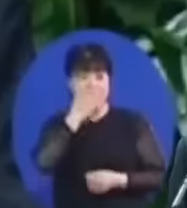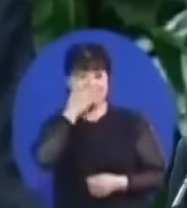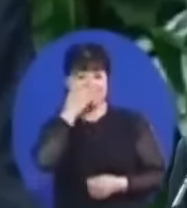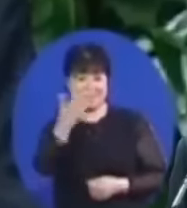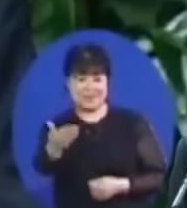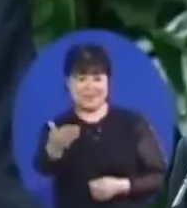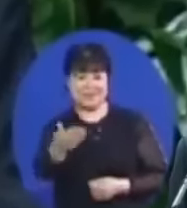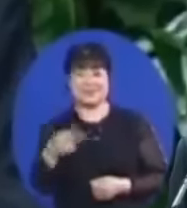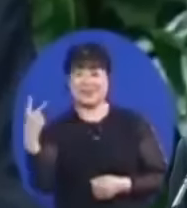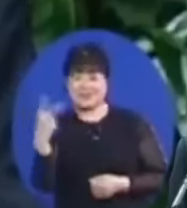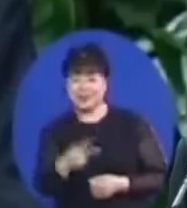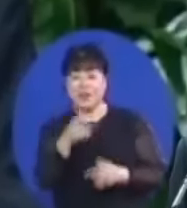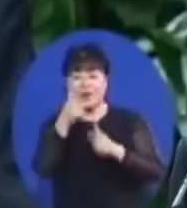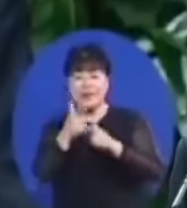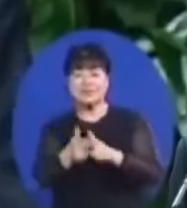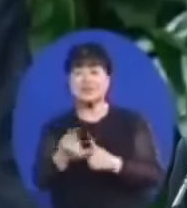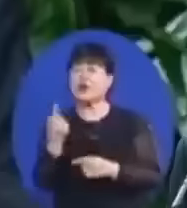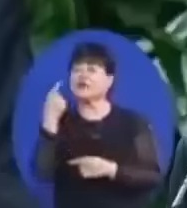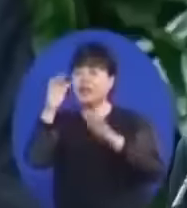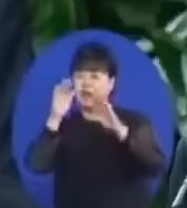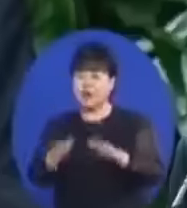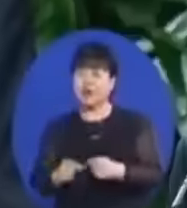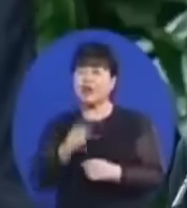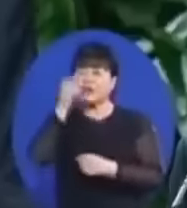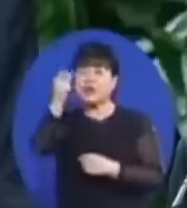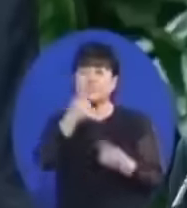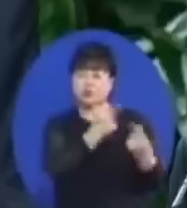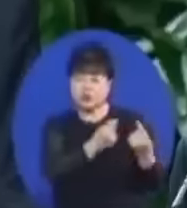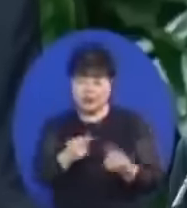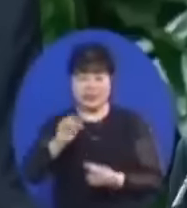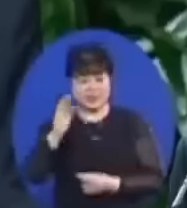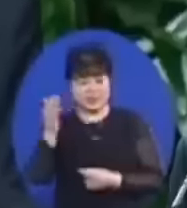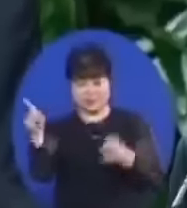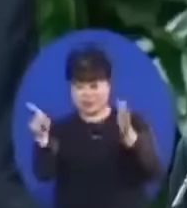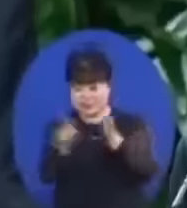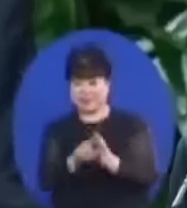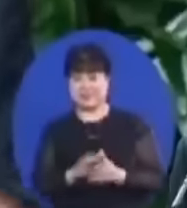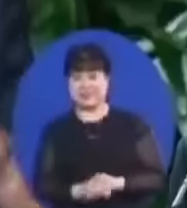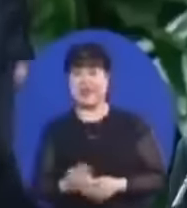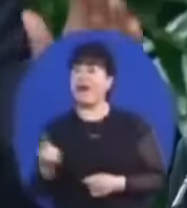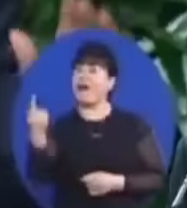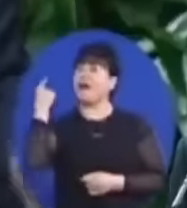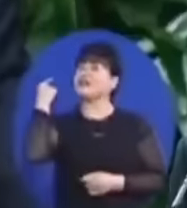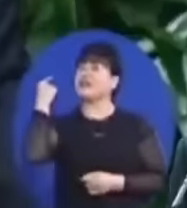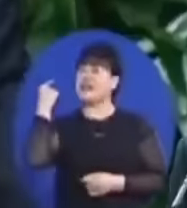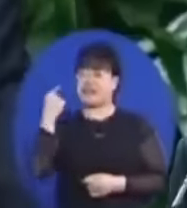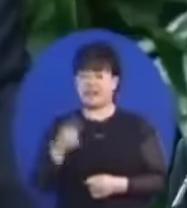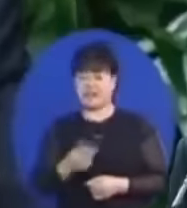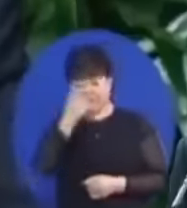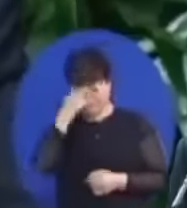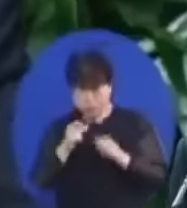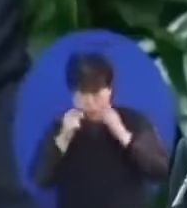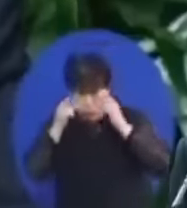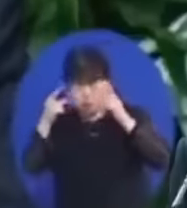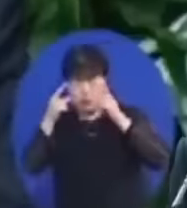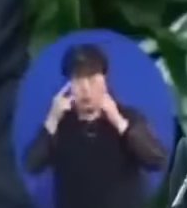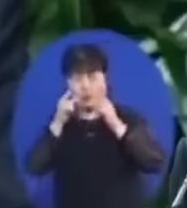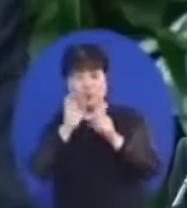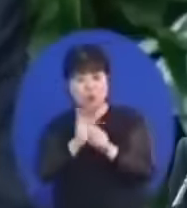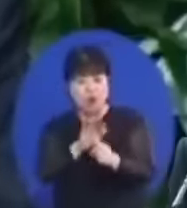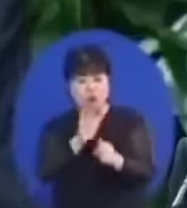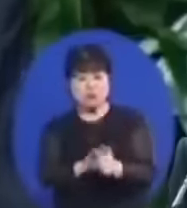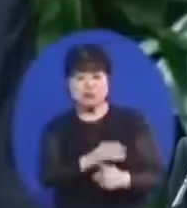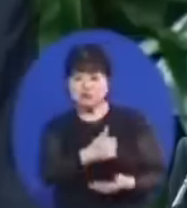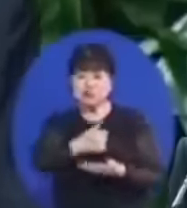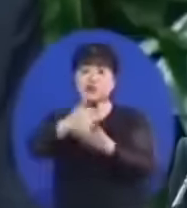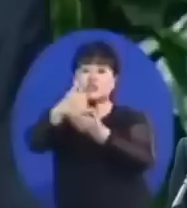것입니다. 그리고 예수님은 어제나 오늘이나 영원히 동일하십니다. 어제 바디미오의 눈을 떠서 인생을